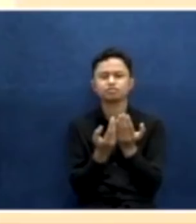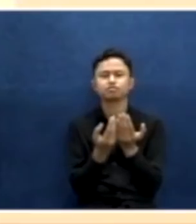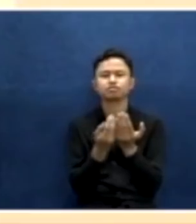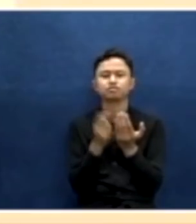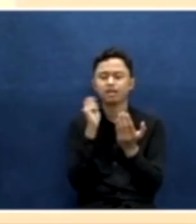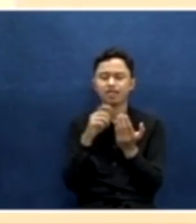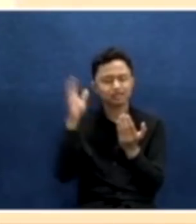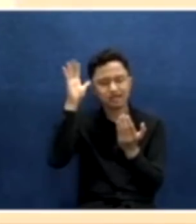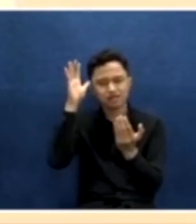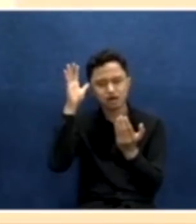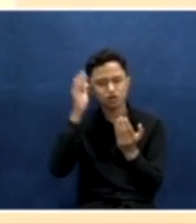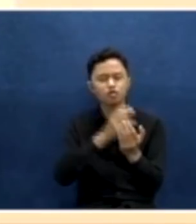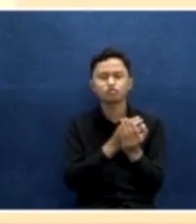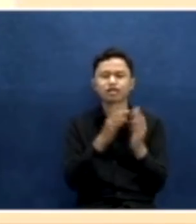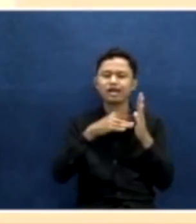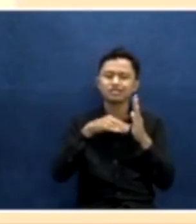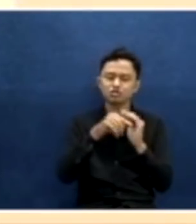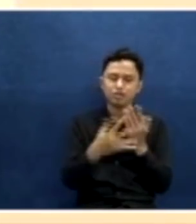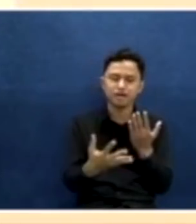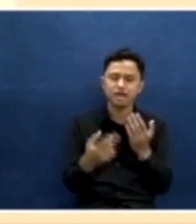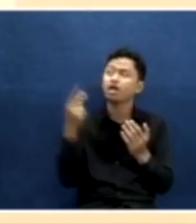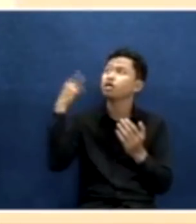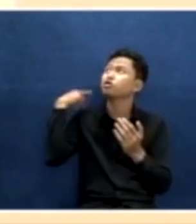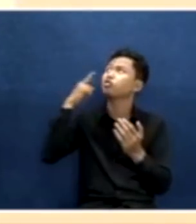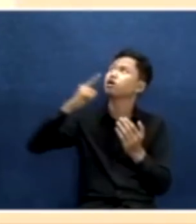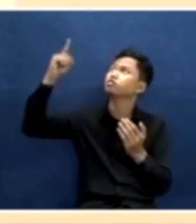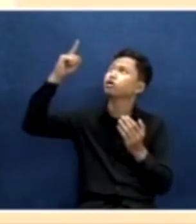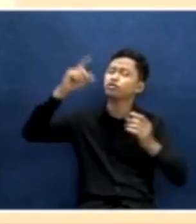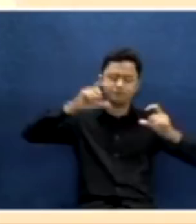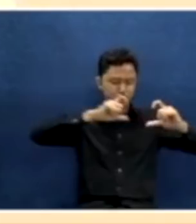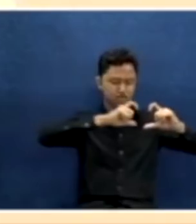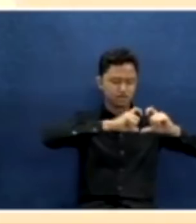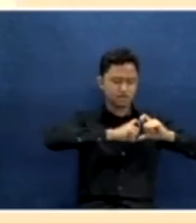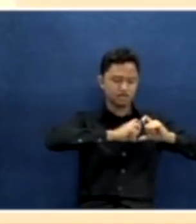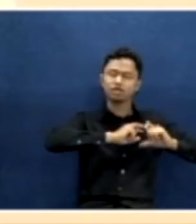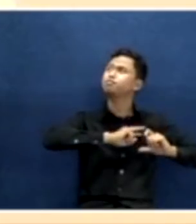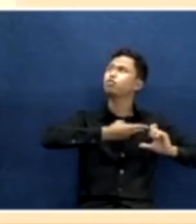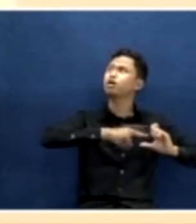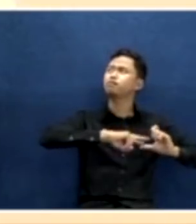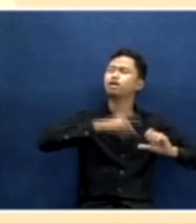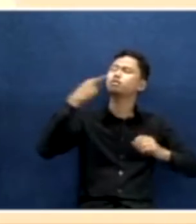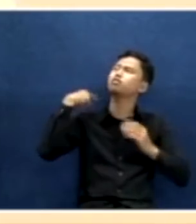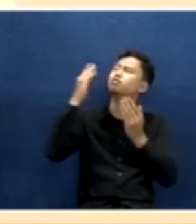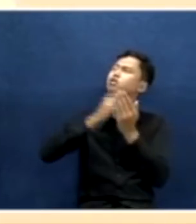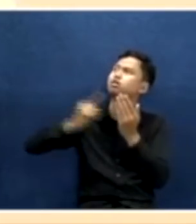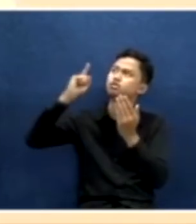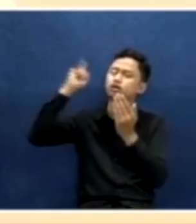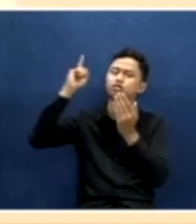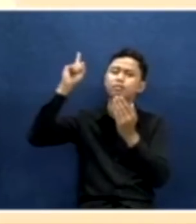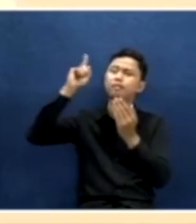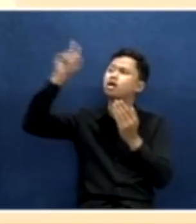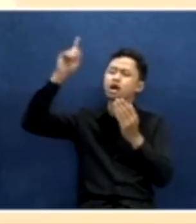bolak-balik kan hatinya dalam kebaikan Ya Allah karena yang mempunyai hati dan memberlakukan membolak-balikkan hatinya mereka adalah